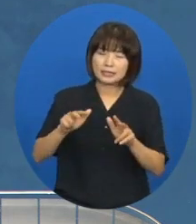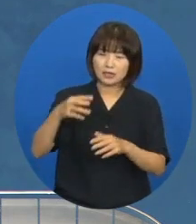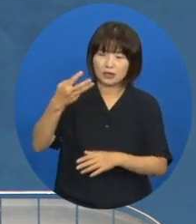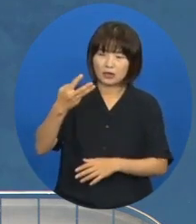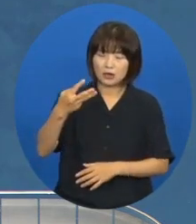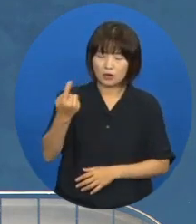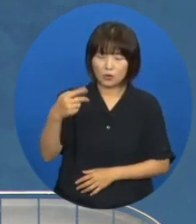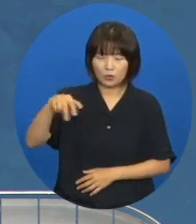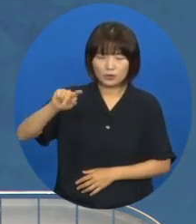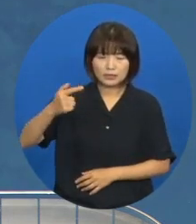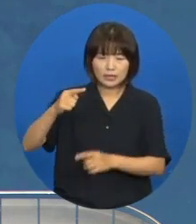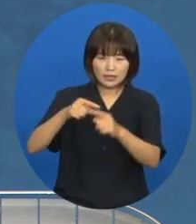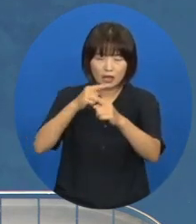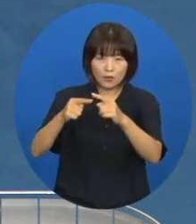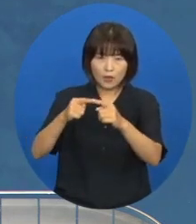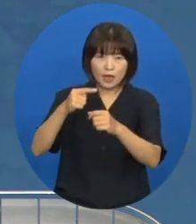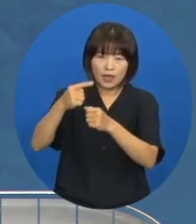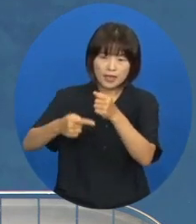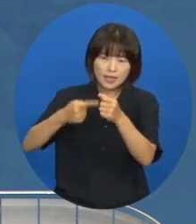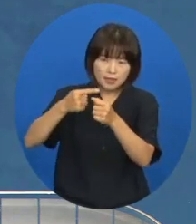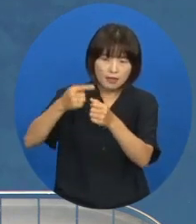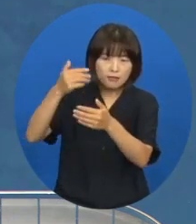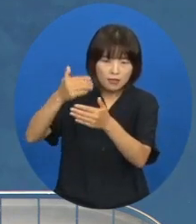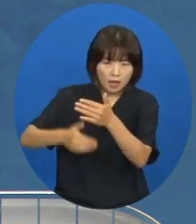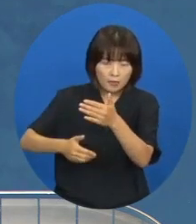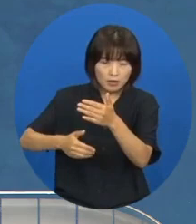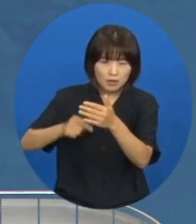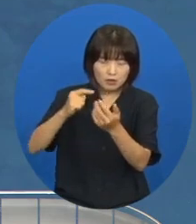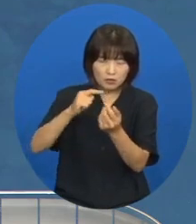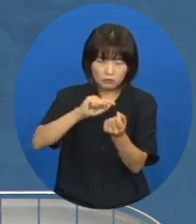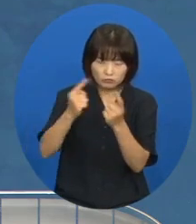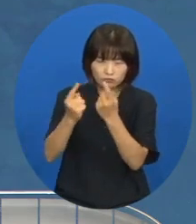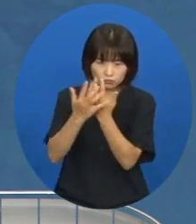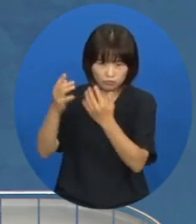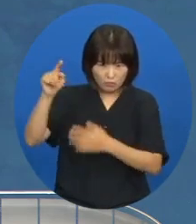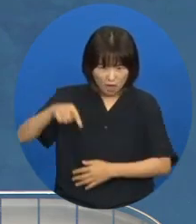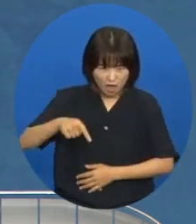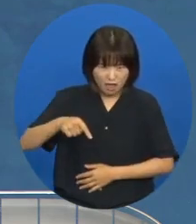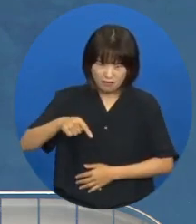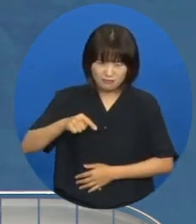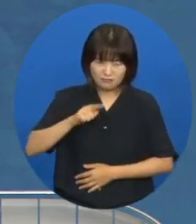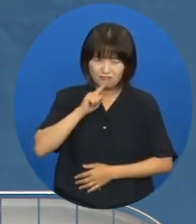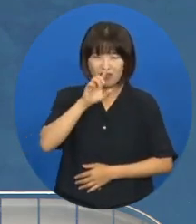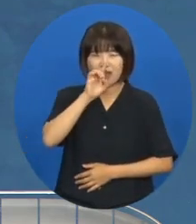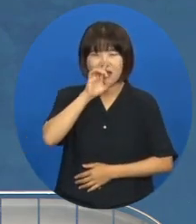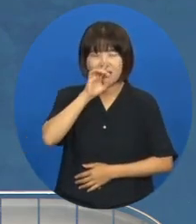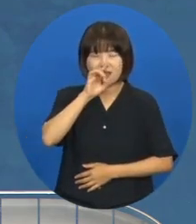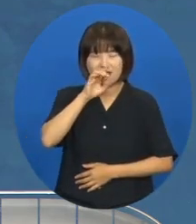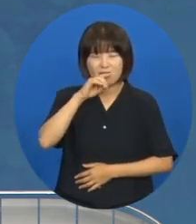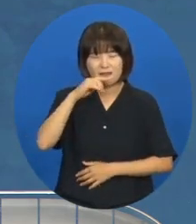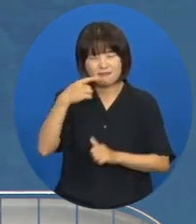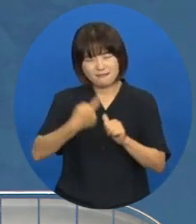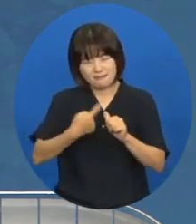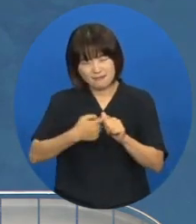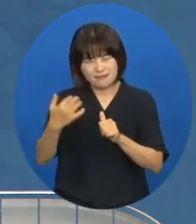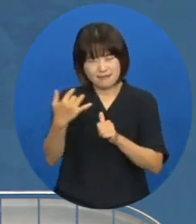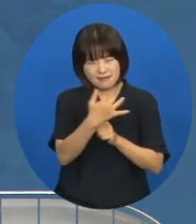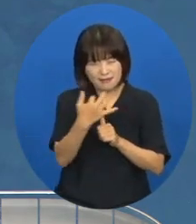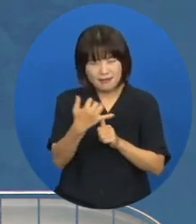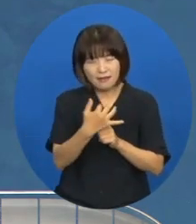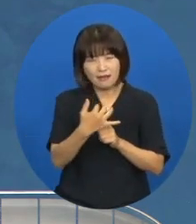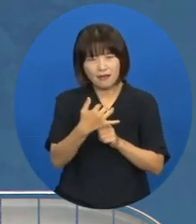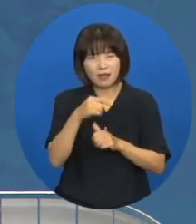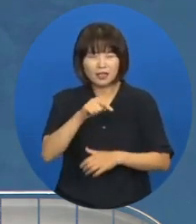1년 조금 더 남았는데 되겠어? 말도 안 돼. 그게 저에게 있어서는